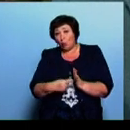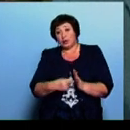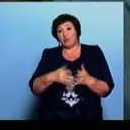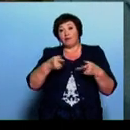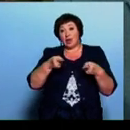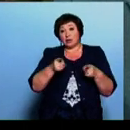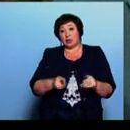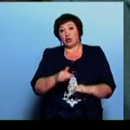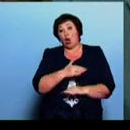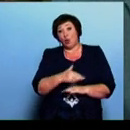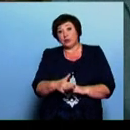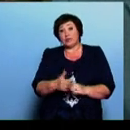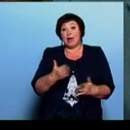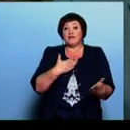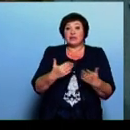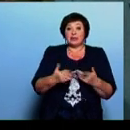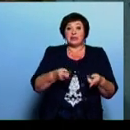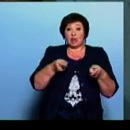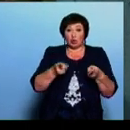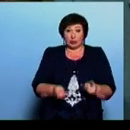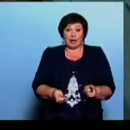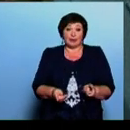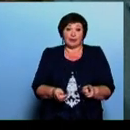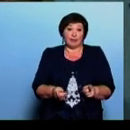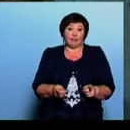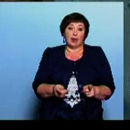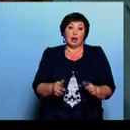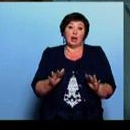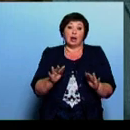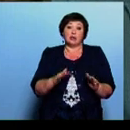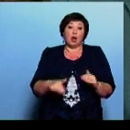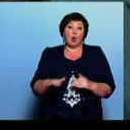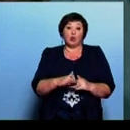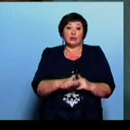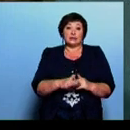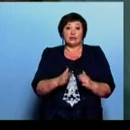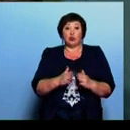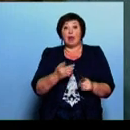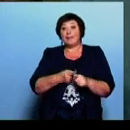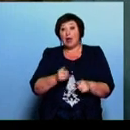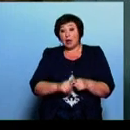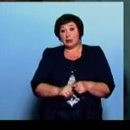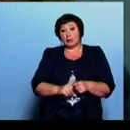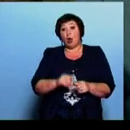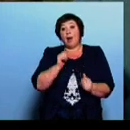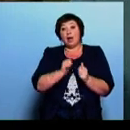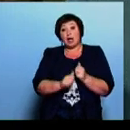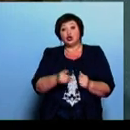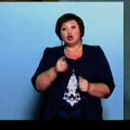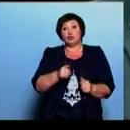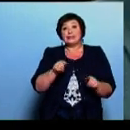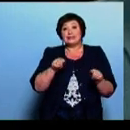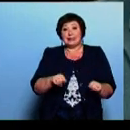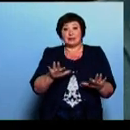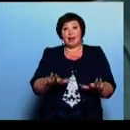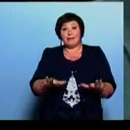там взаимодействии, в конкретном городе, на конкретной улице. И поэтому очень важно, чтобы именно на